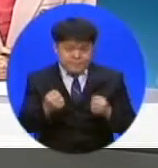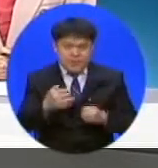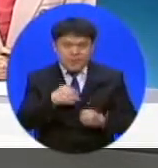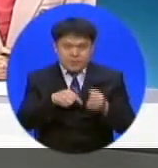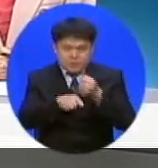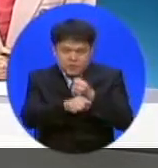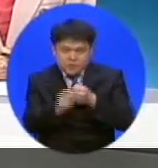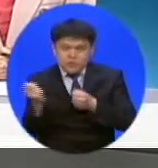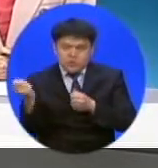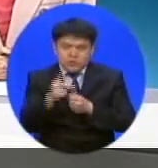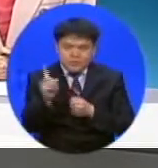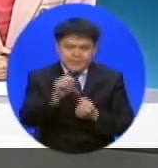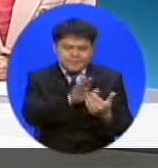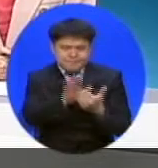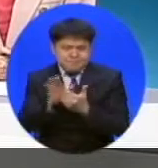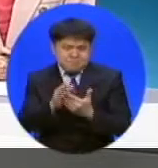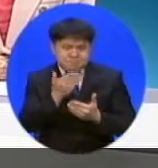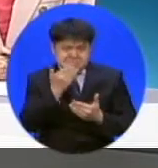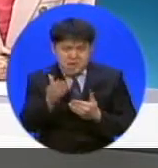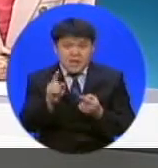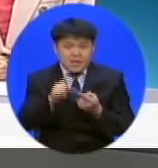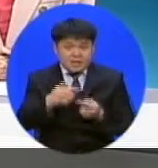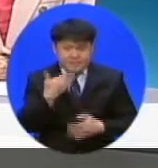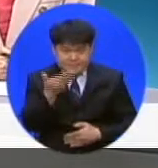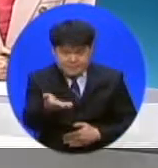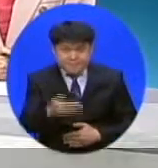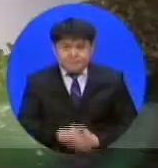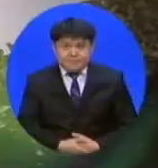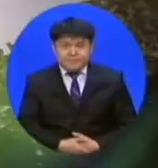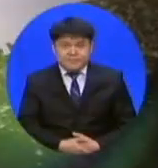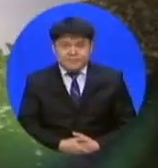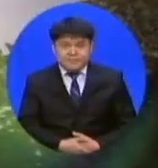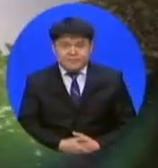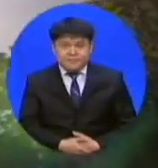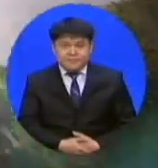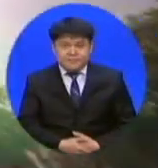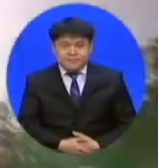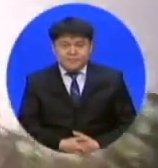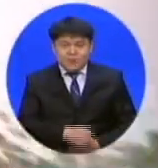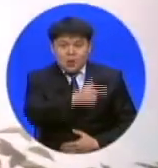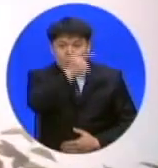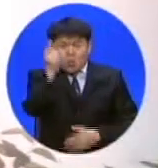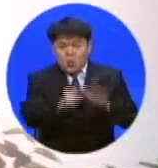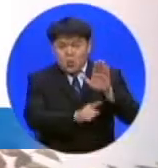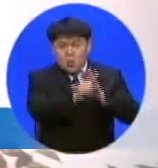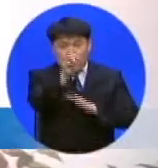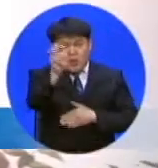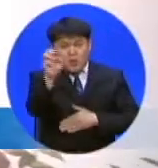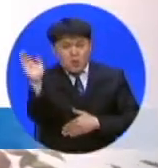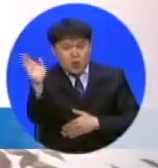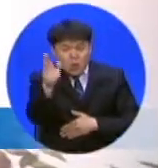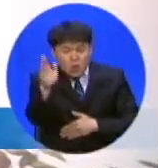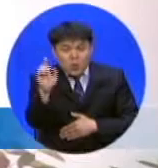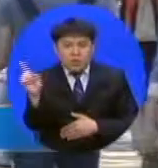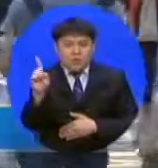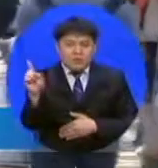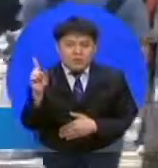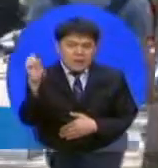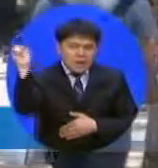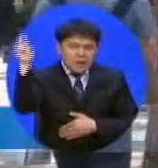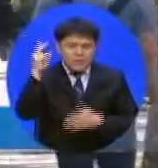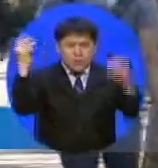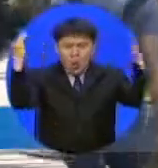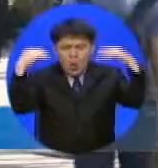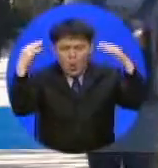위험한지, 어떻게 신경을 써야 하는지 정유린 기자가 전해드립니다. 한낮의 기온이 30도 안팎을 기록하는 등 때일은